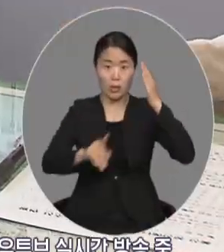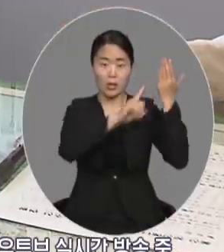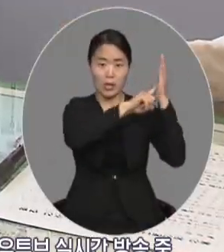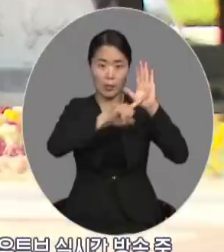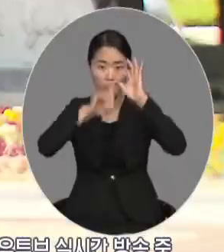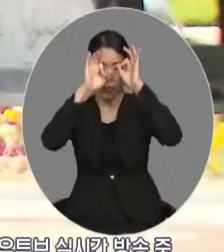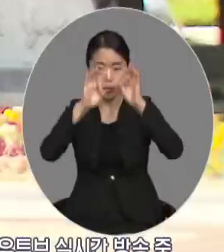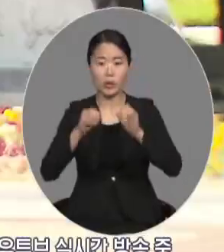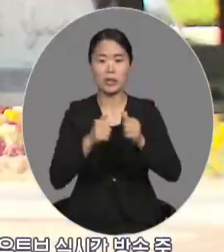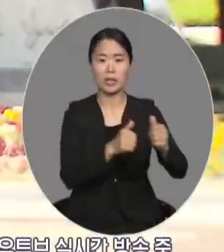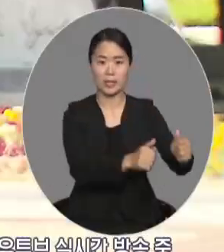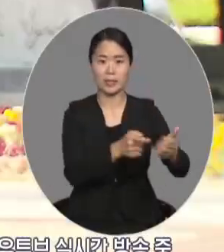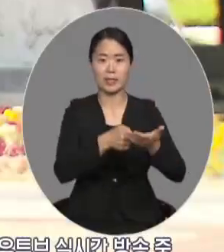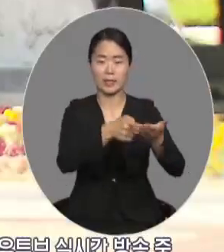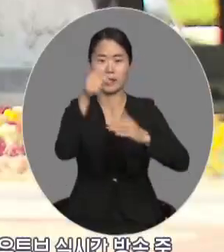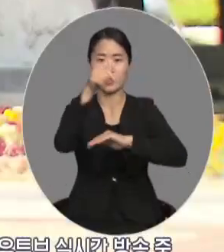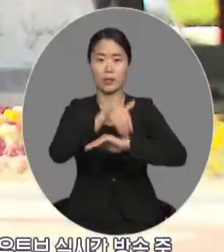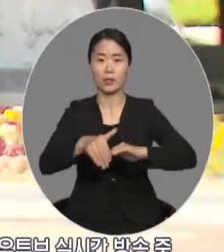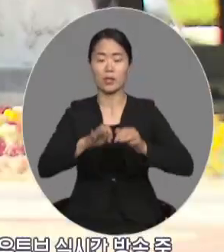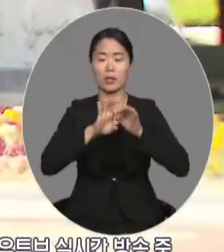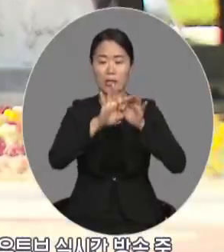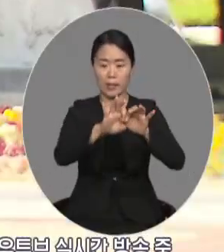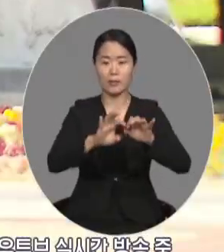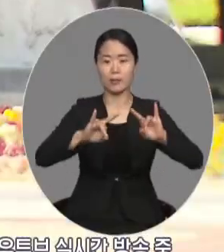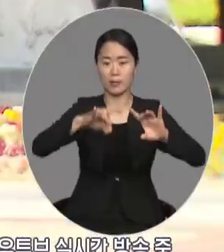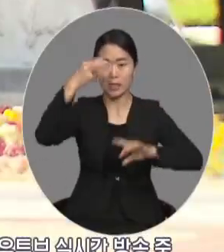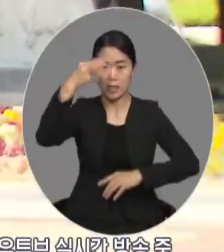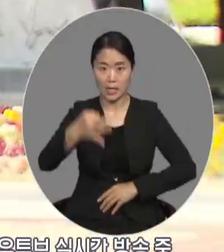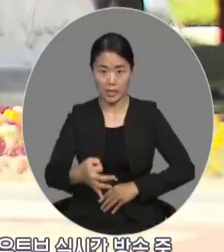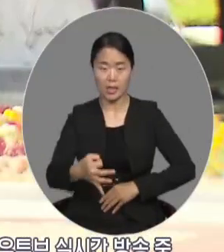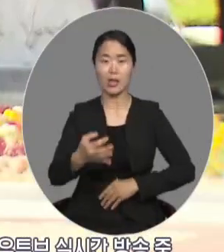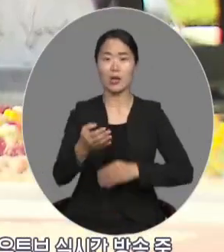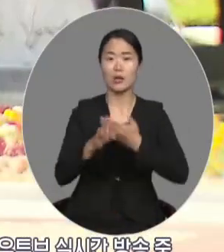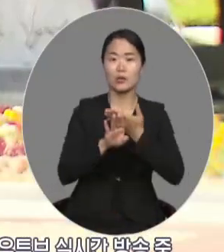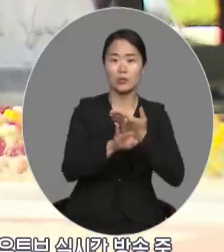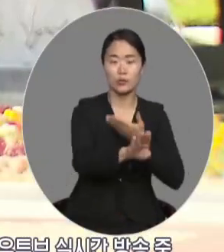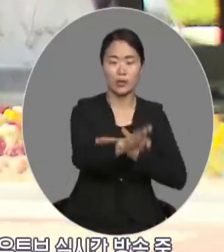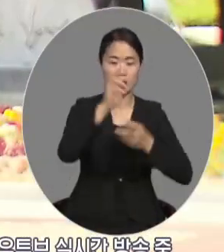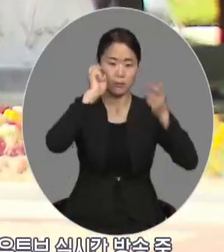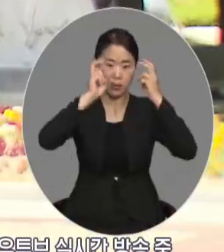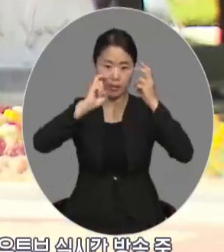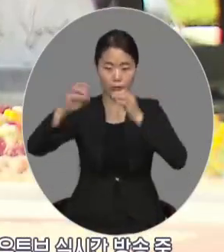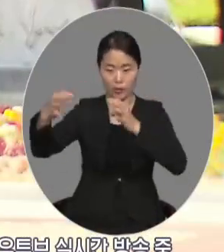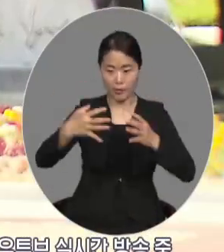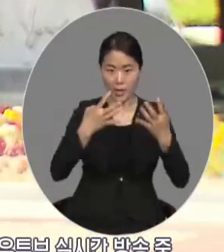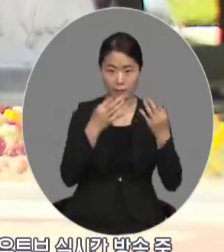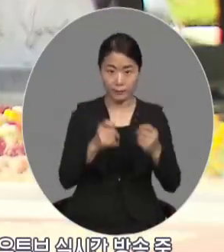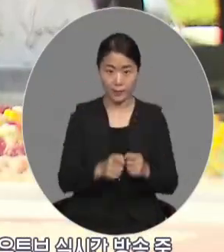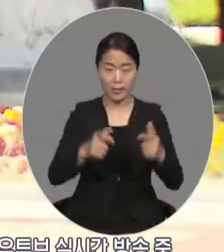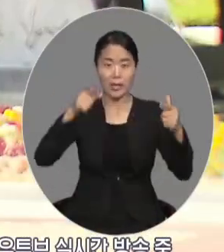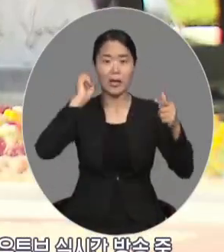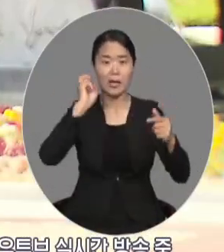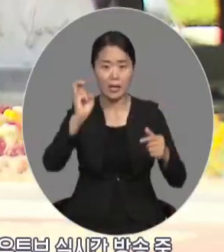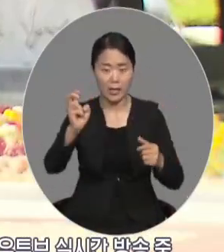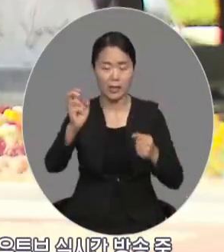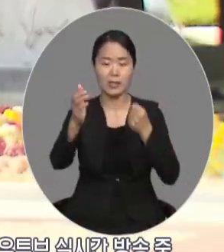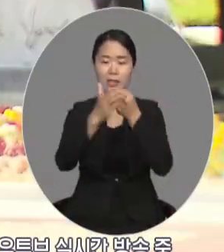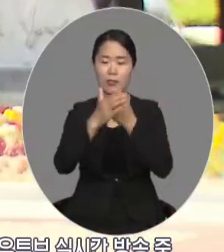계획입니다. 값싼 전력 공급은 활발한 기업 투자로 직결되는 만큼 분산에너지